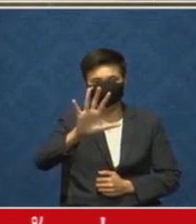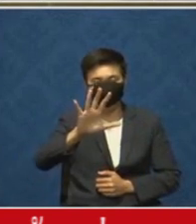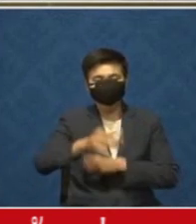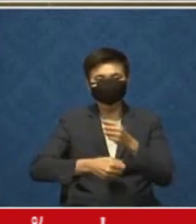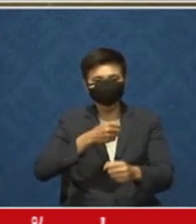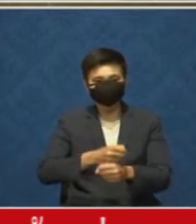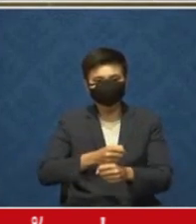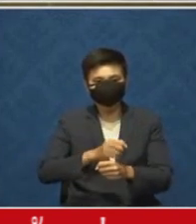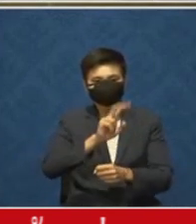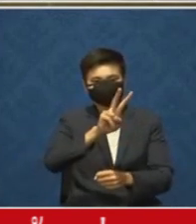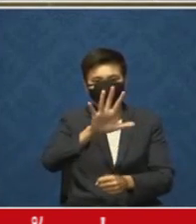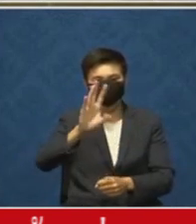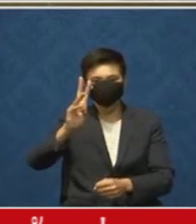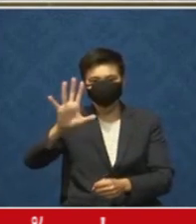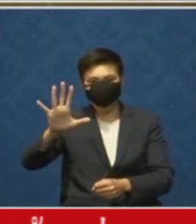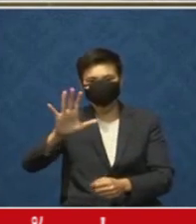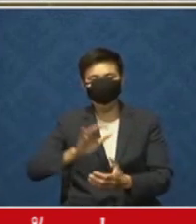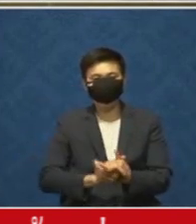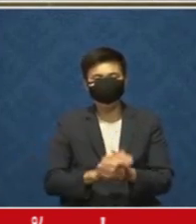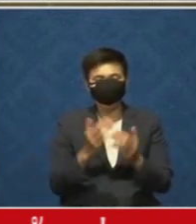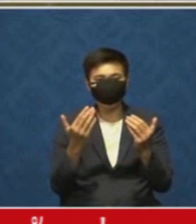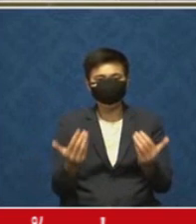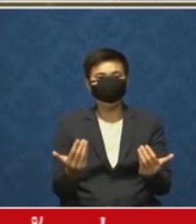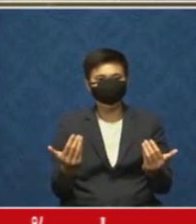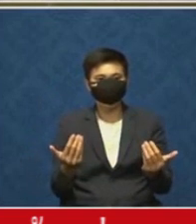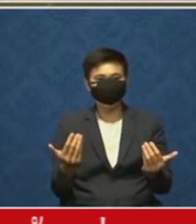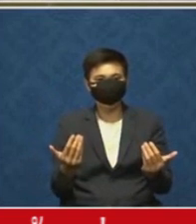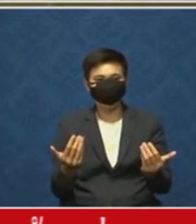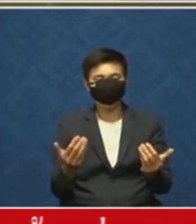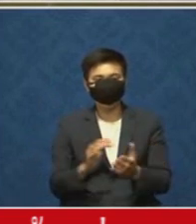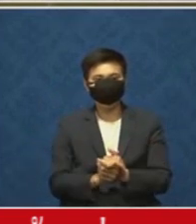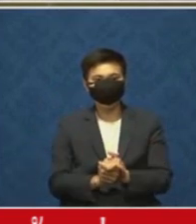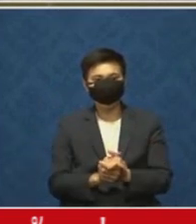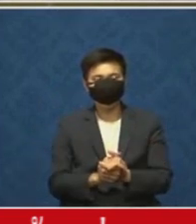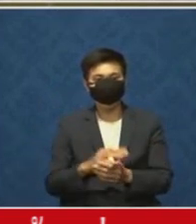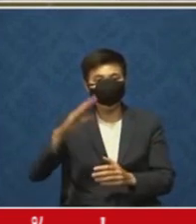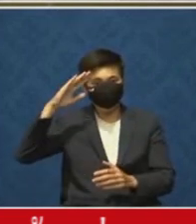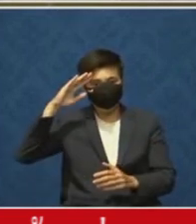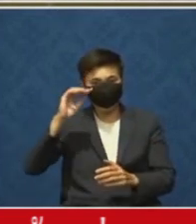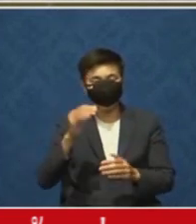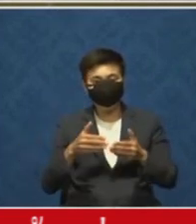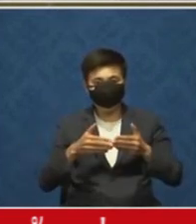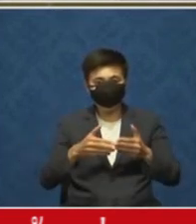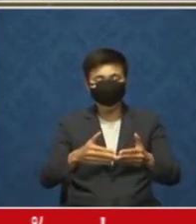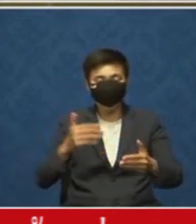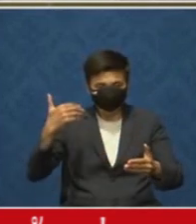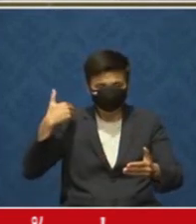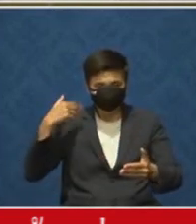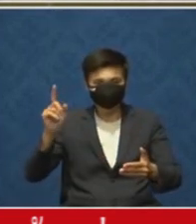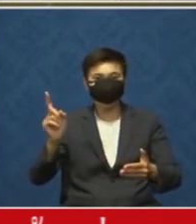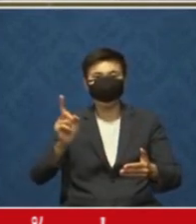ปีงบประมาณ2565เนี่ยในขณะนี้ครับกองทัพเรือครับก็ได้มี